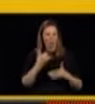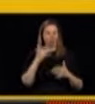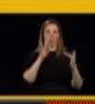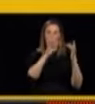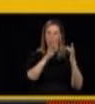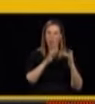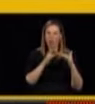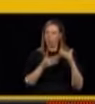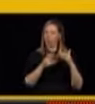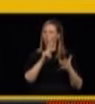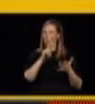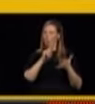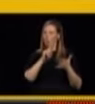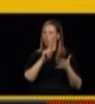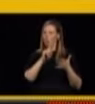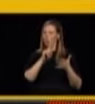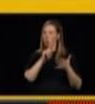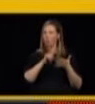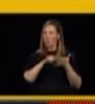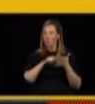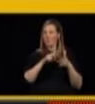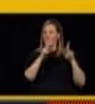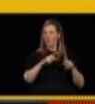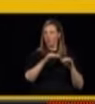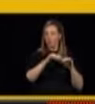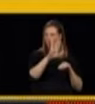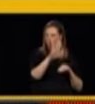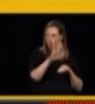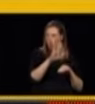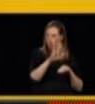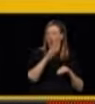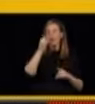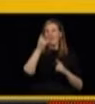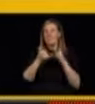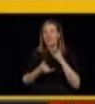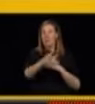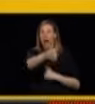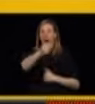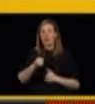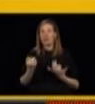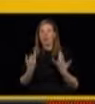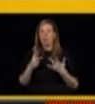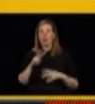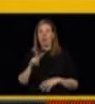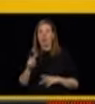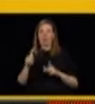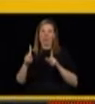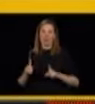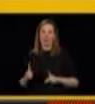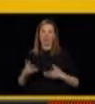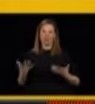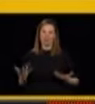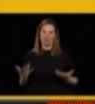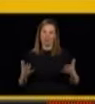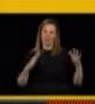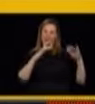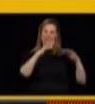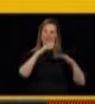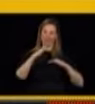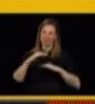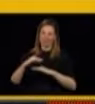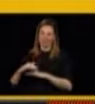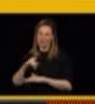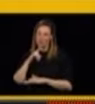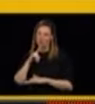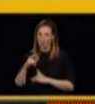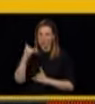2000 personnes, puis on est arrivé à, je pense, c'est 200 embauches. On voit qu'il y a une équation